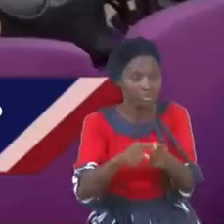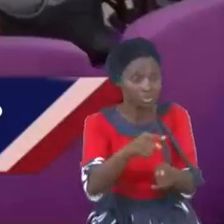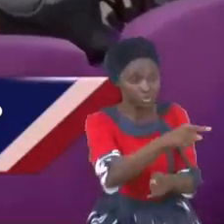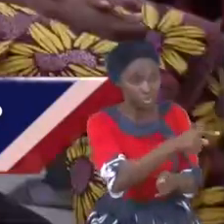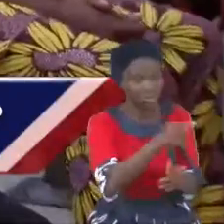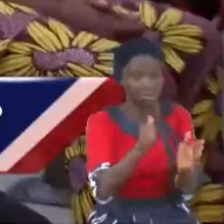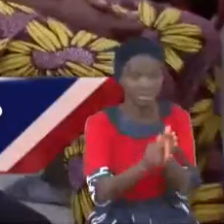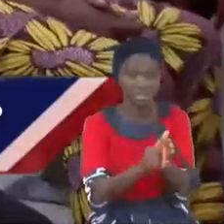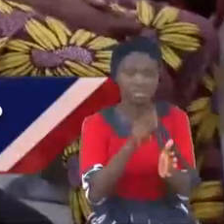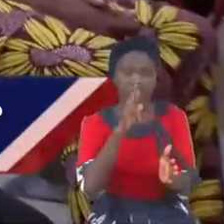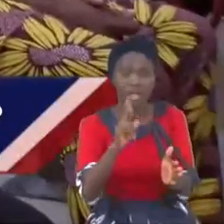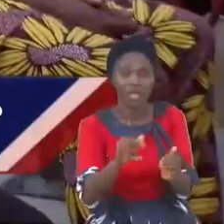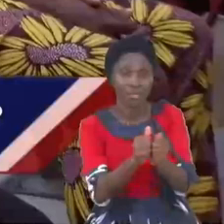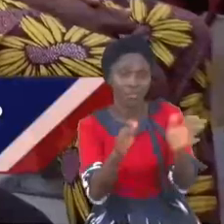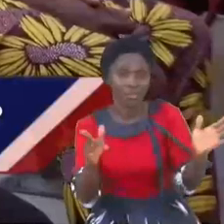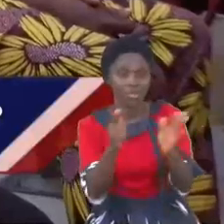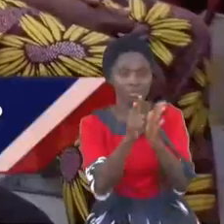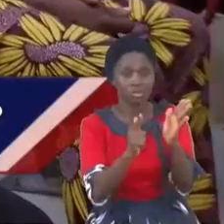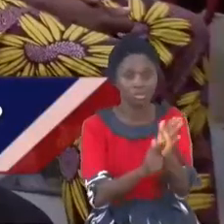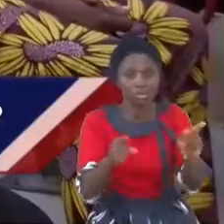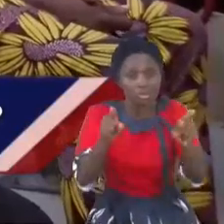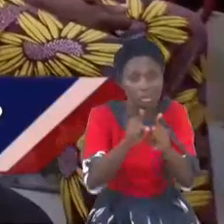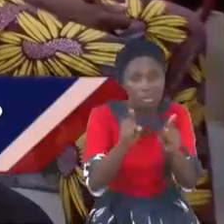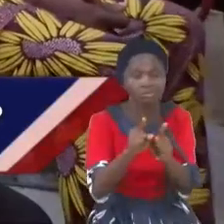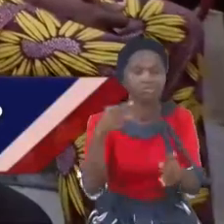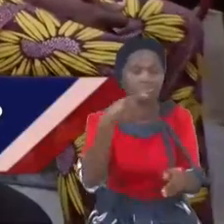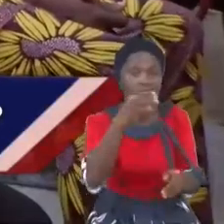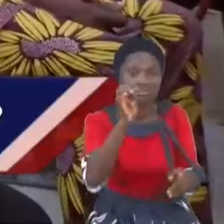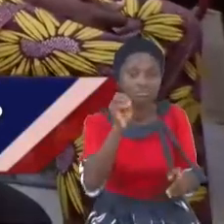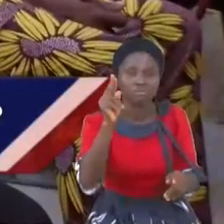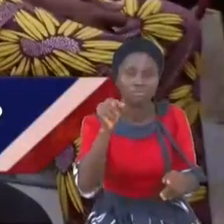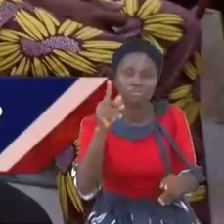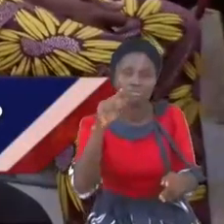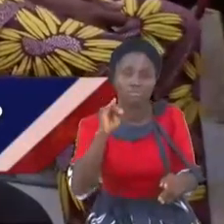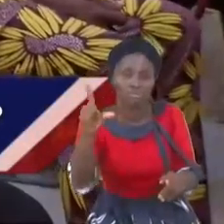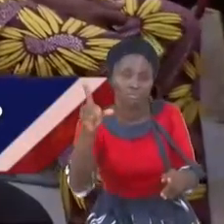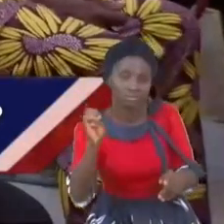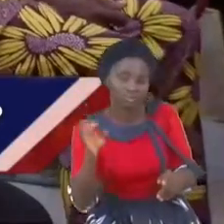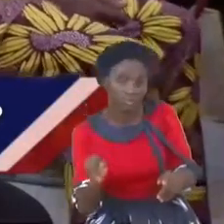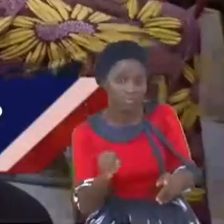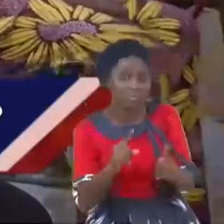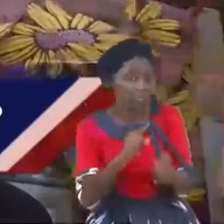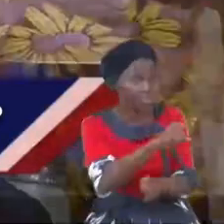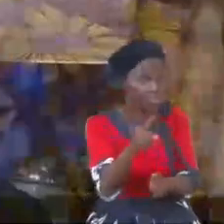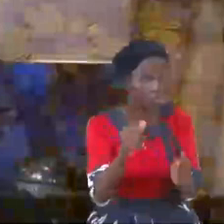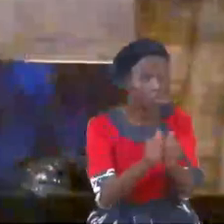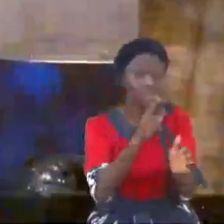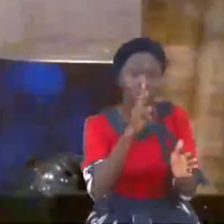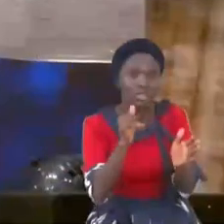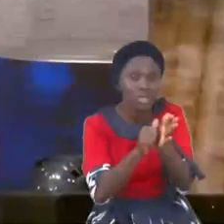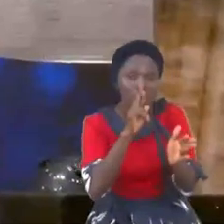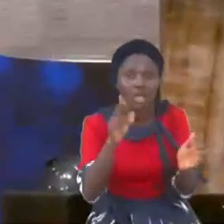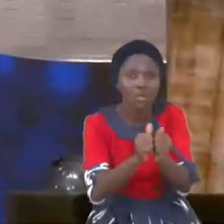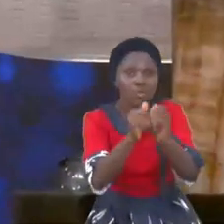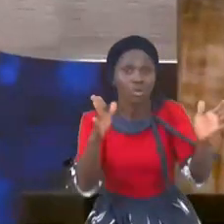comme les païens, comme les Galates, comme vous, avec ceux qui sont sans loi, comme sans loi, je suis